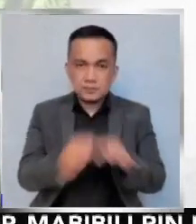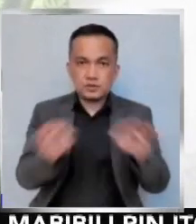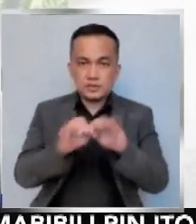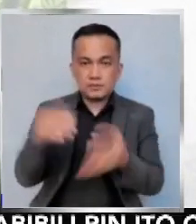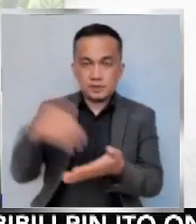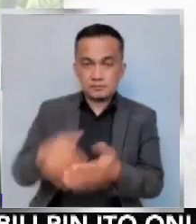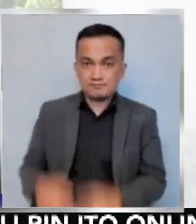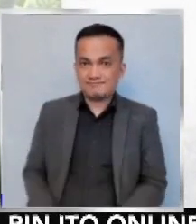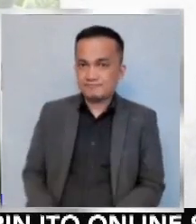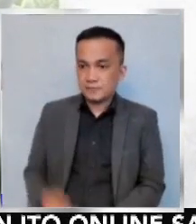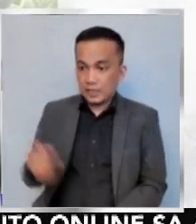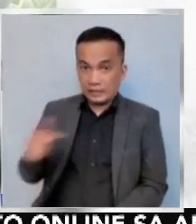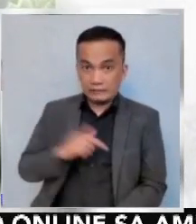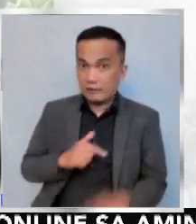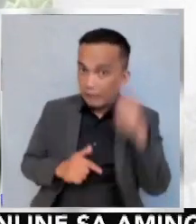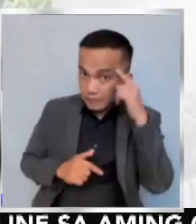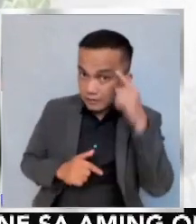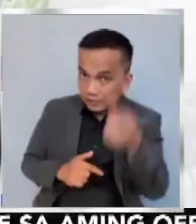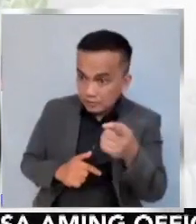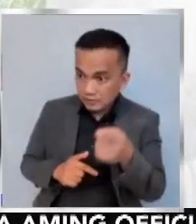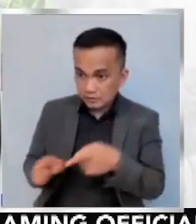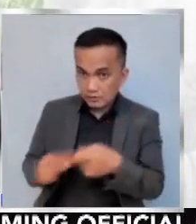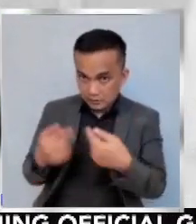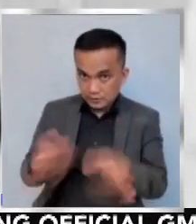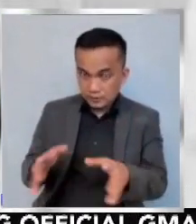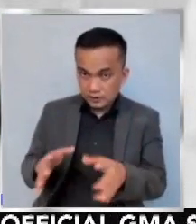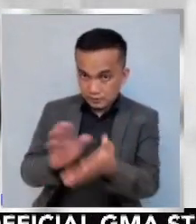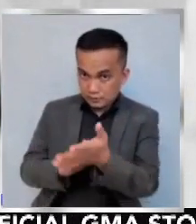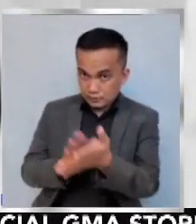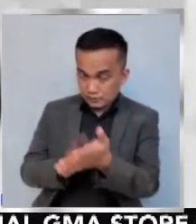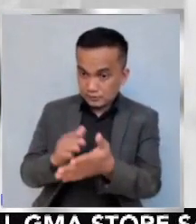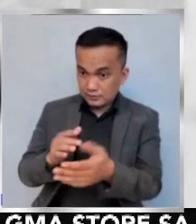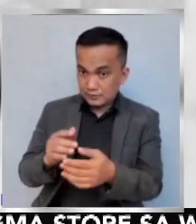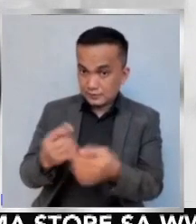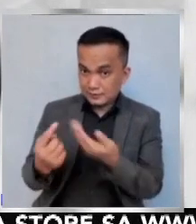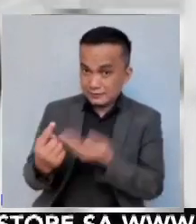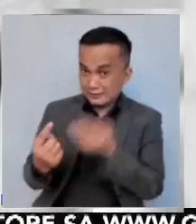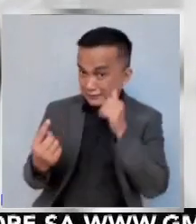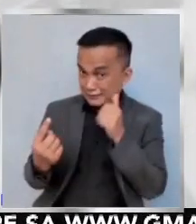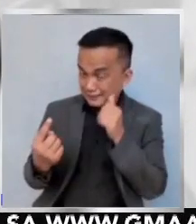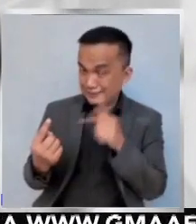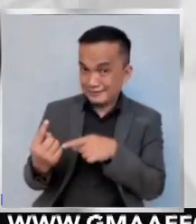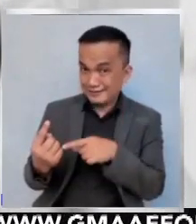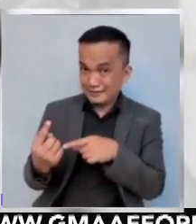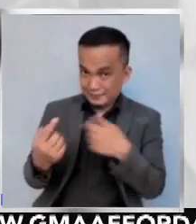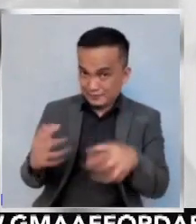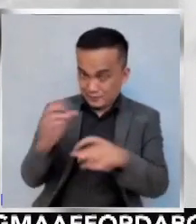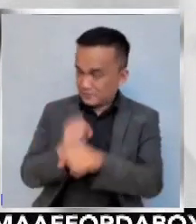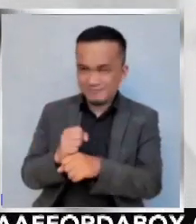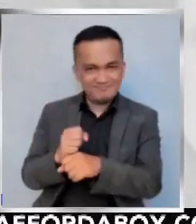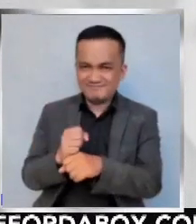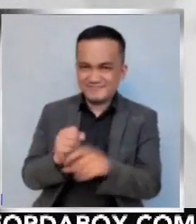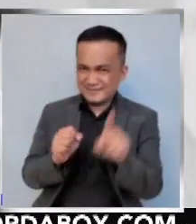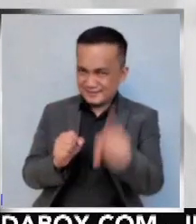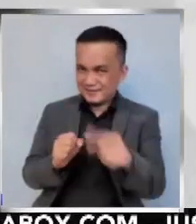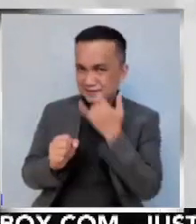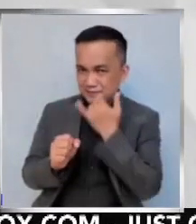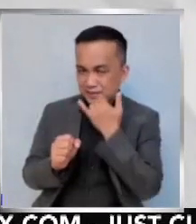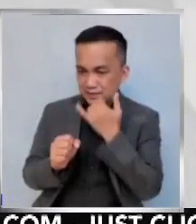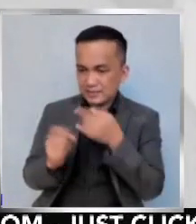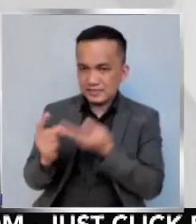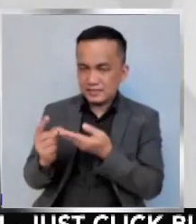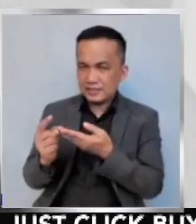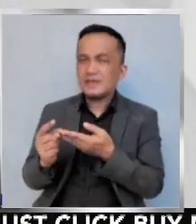na nagtatapos ang pagiging schoolgirl ni Lizelle, eh nagkakamali kayo dahil plano raw niyang mag-aral muli